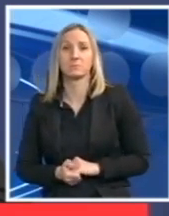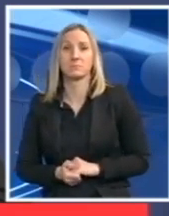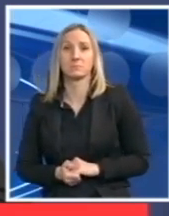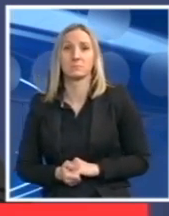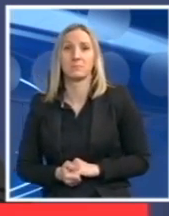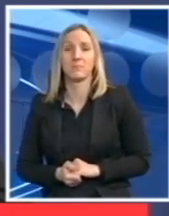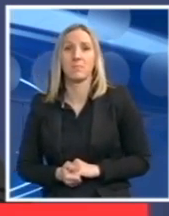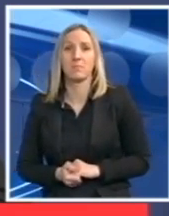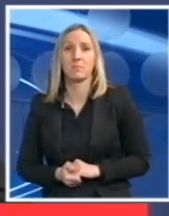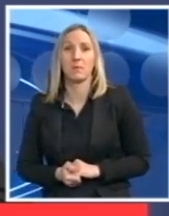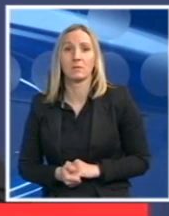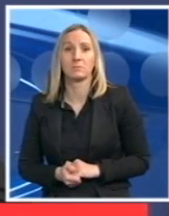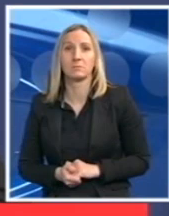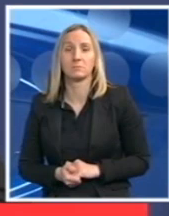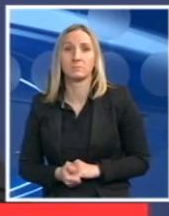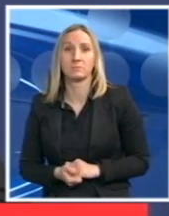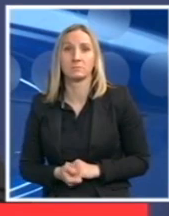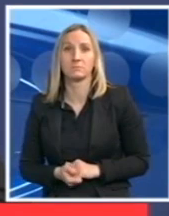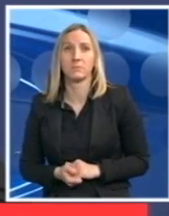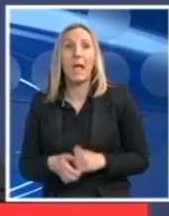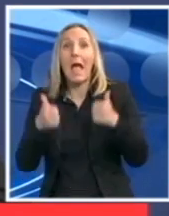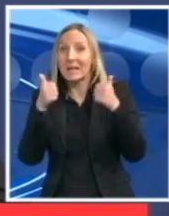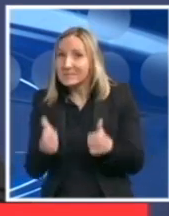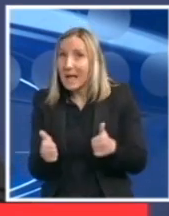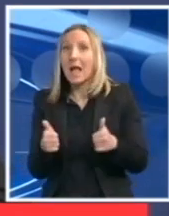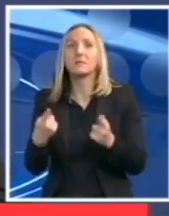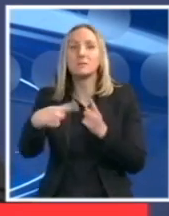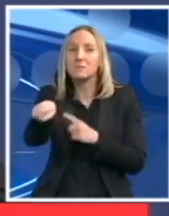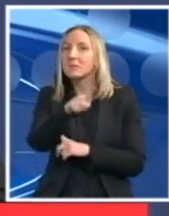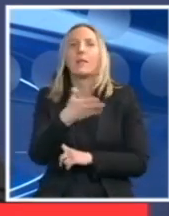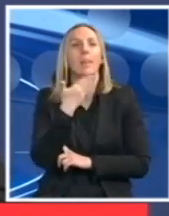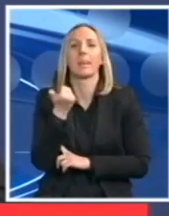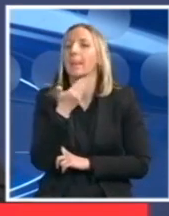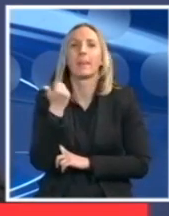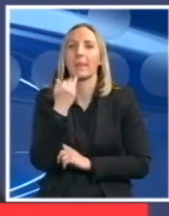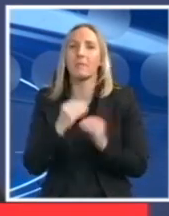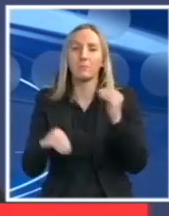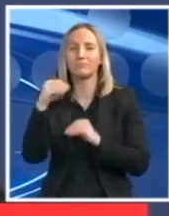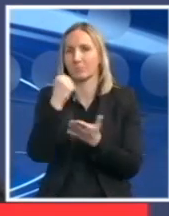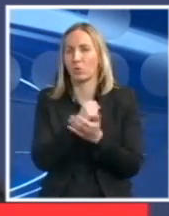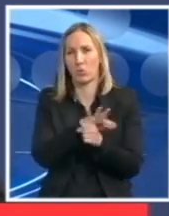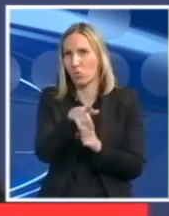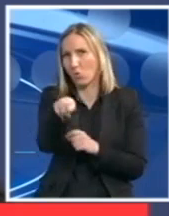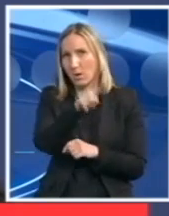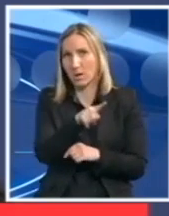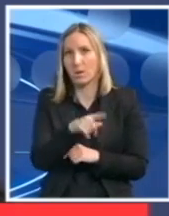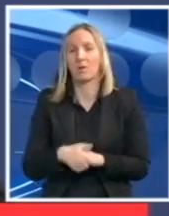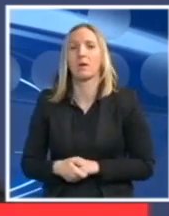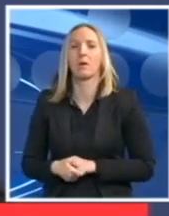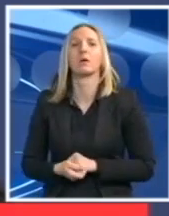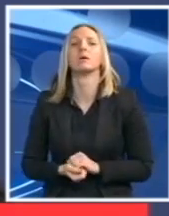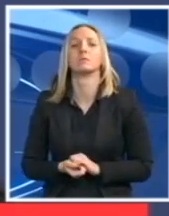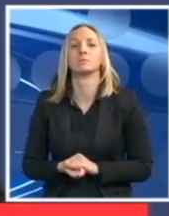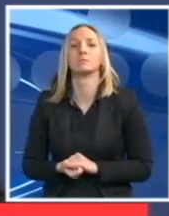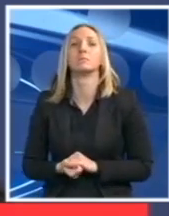tu nema otkrivenih nekih žarišta. Ako bi bilo, onda bi se moralo posebno